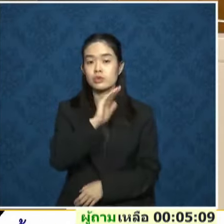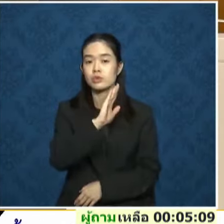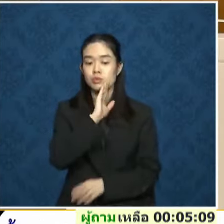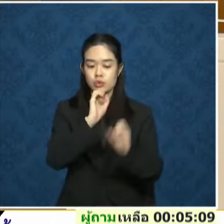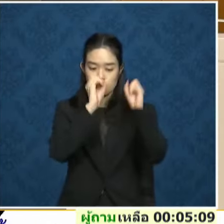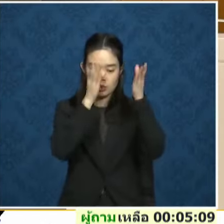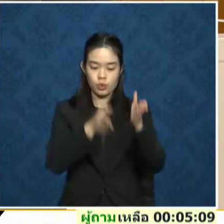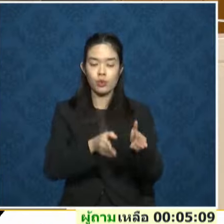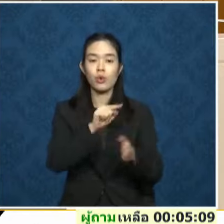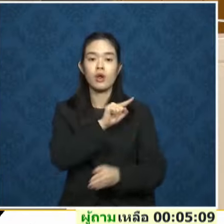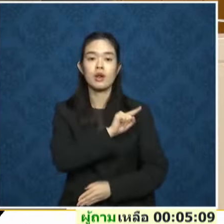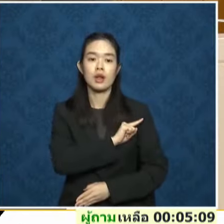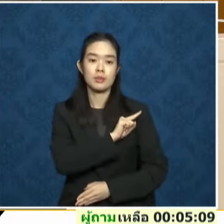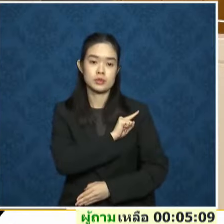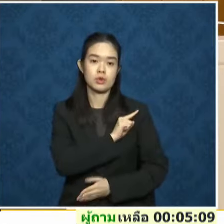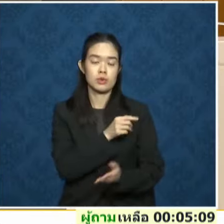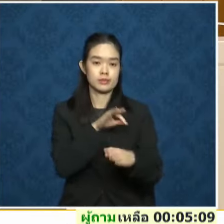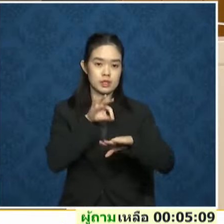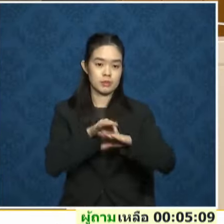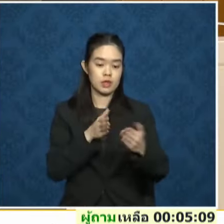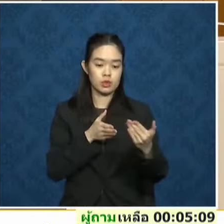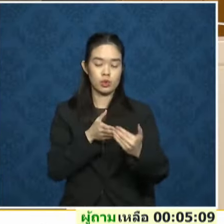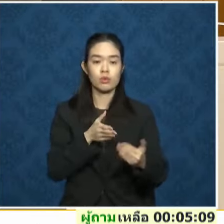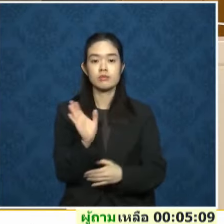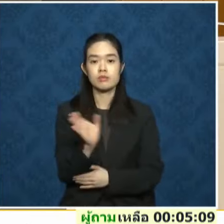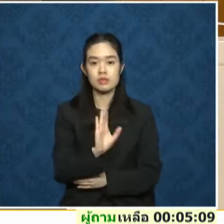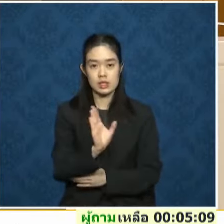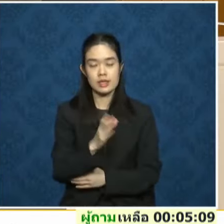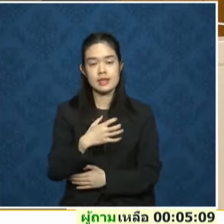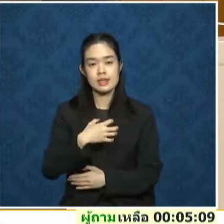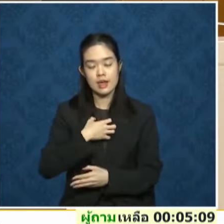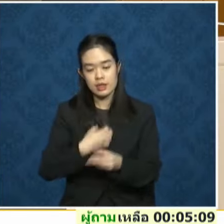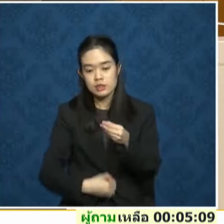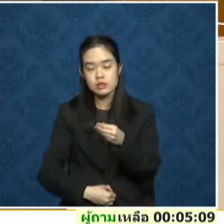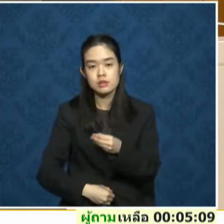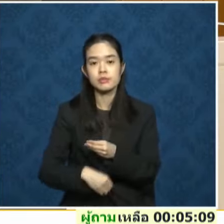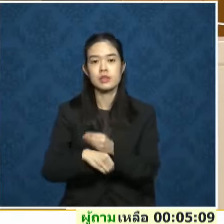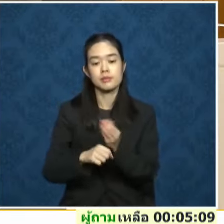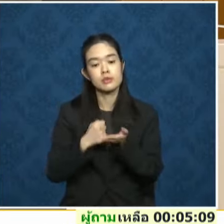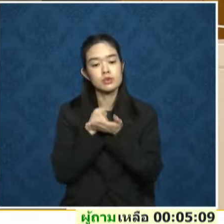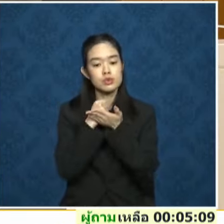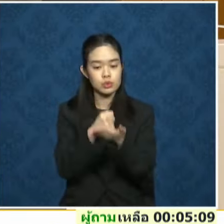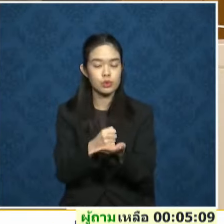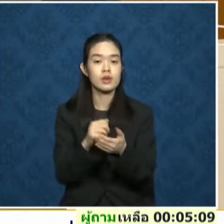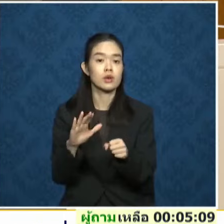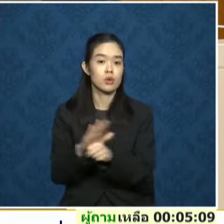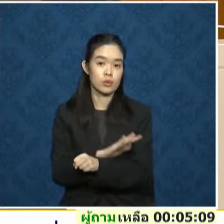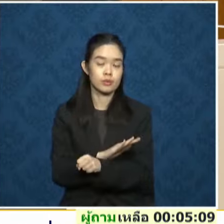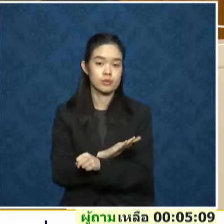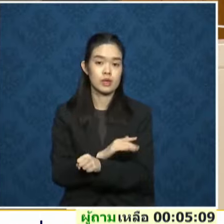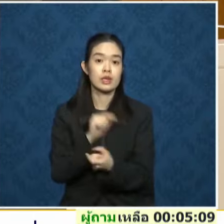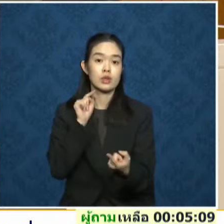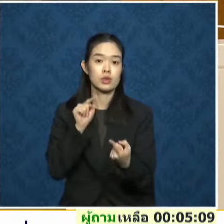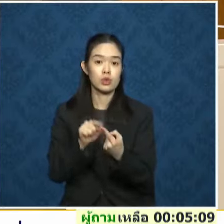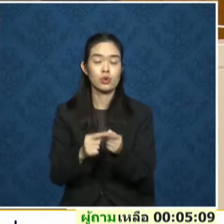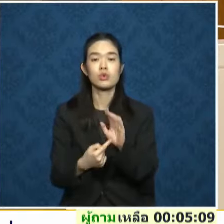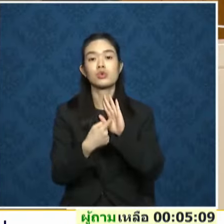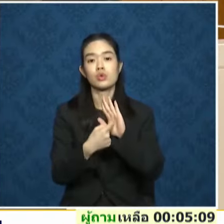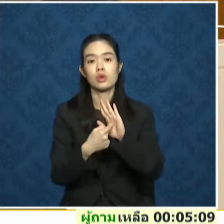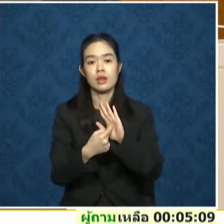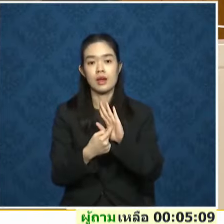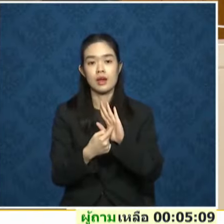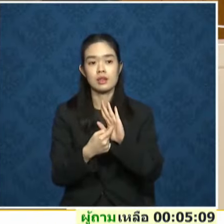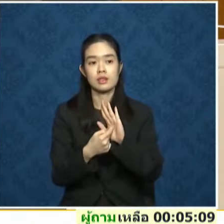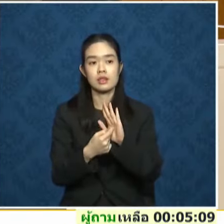งก็อยากที่จะแบ่งเบาให้ได้เยอะที่สุดผมขออนุญาตพูดถึงเรื่องธุรการเกี่ยวกับการตรว